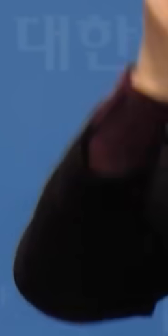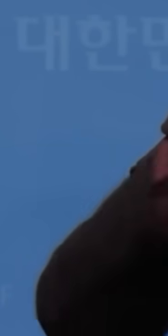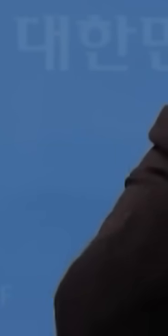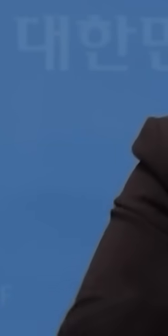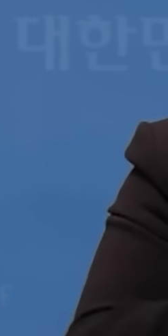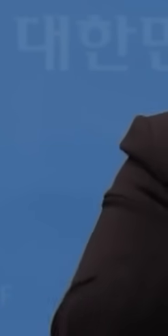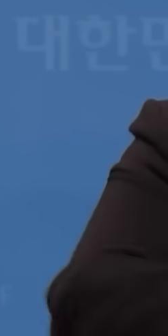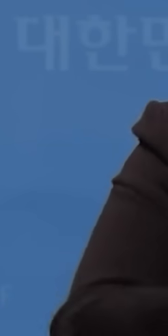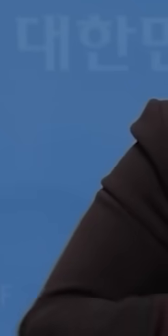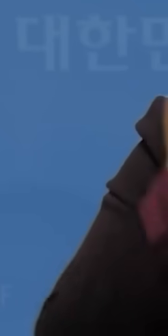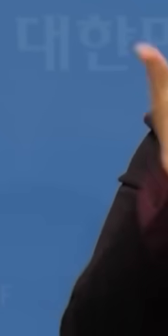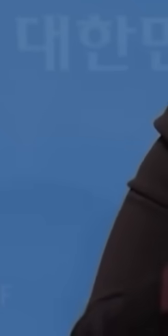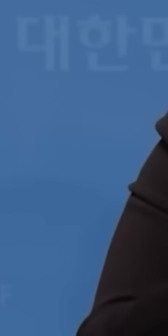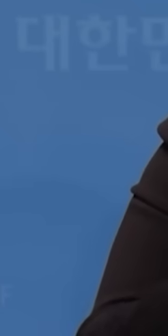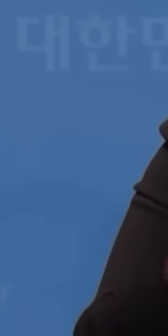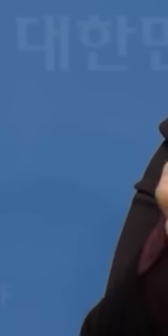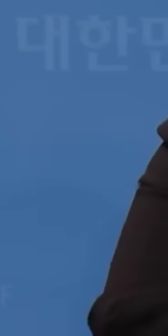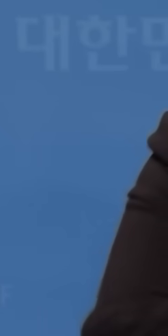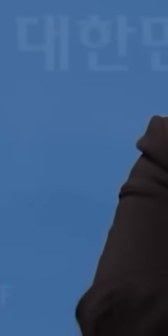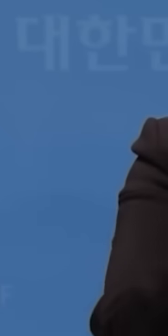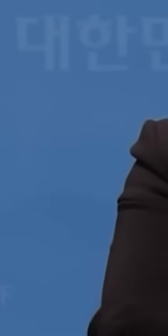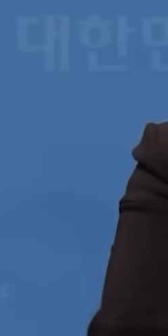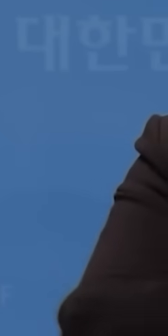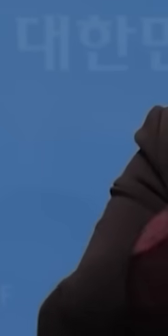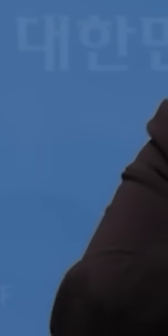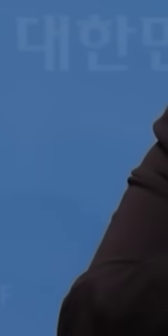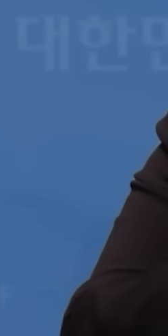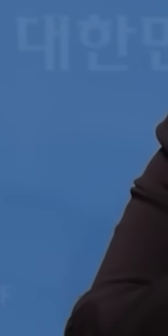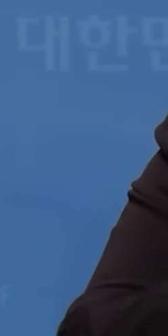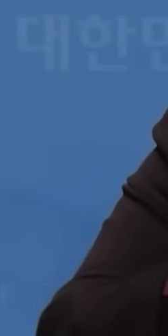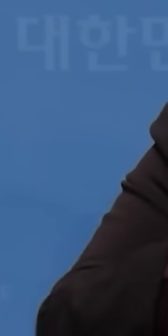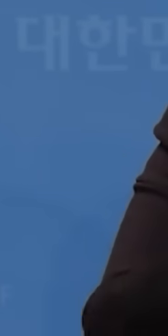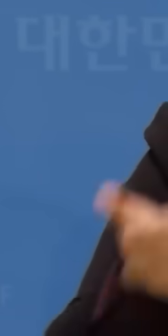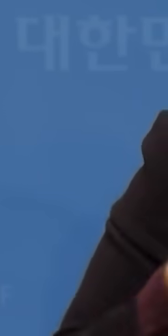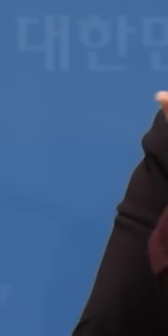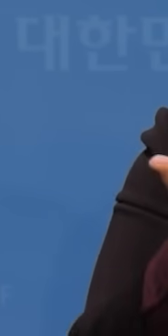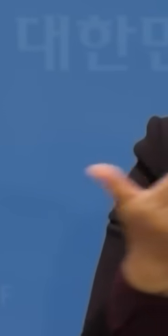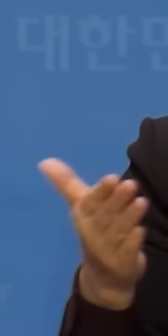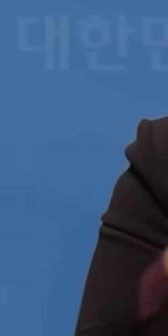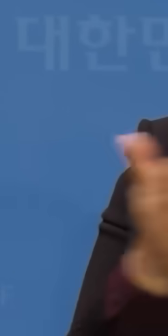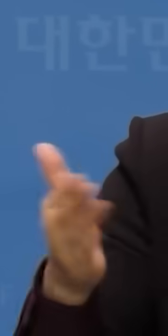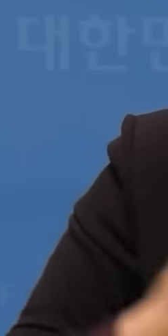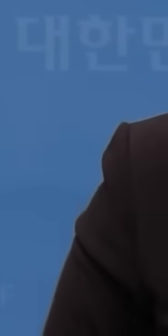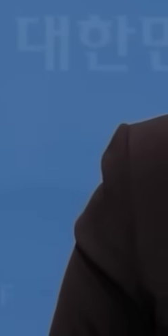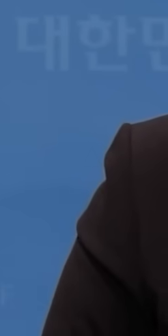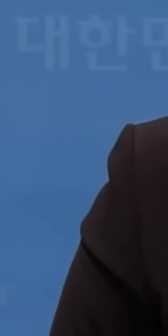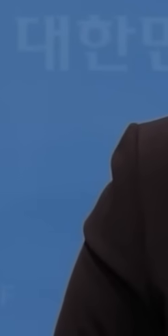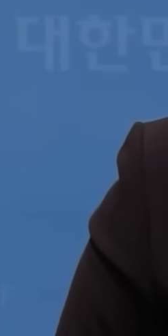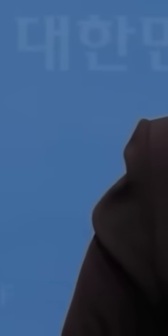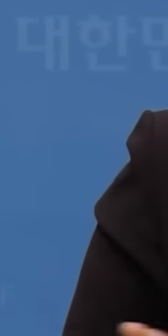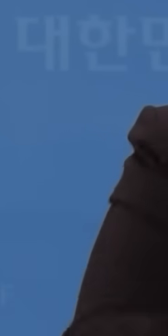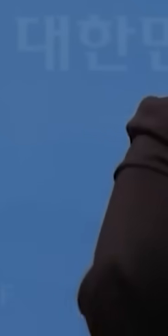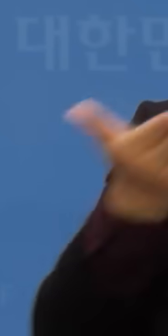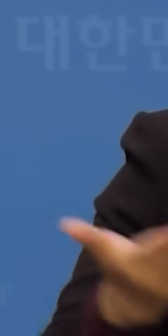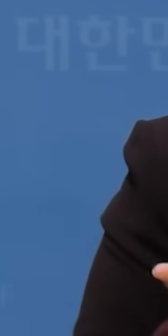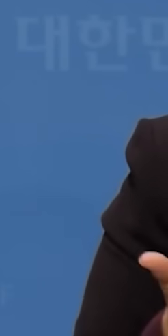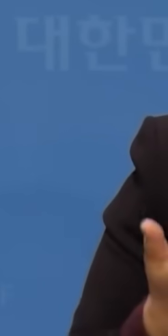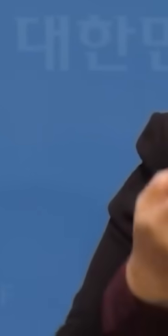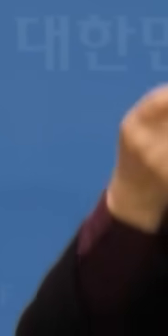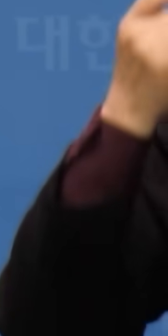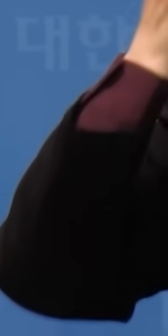그 국회의원들의 특권을 국민들이 부여했던 것입니다. 여러분, 제가